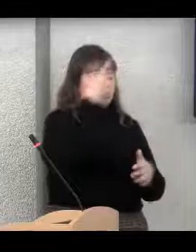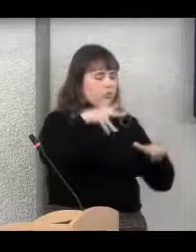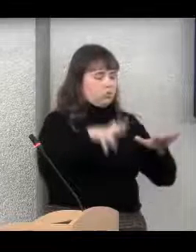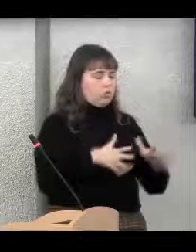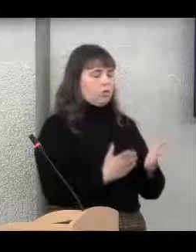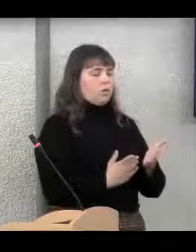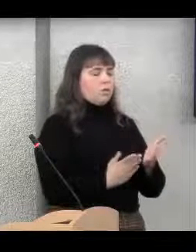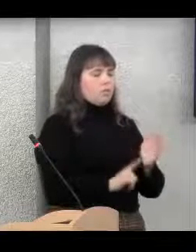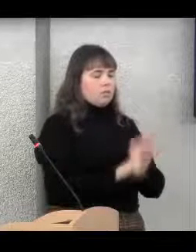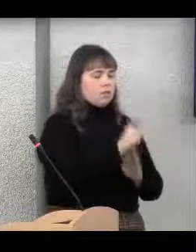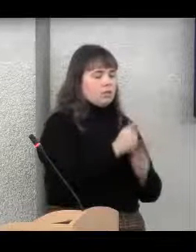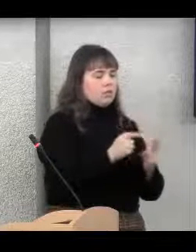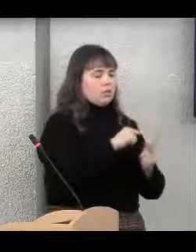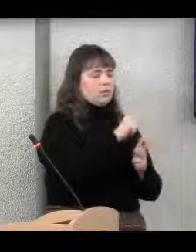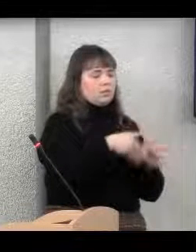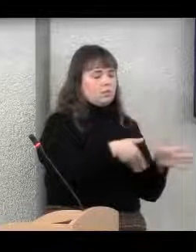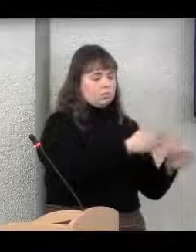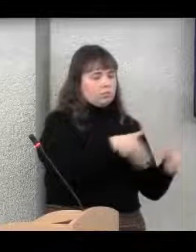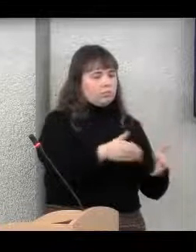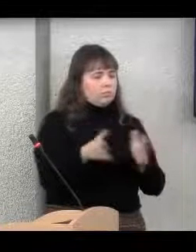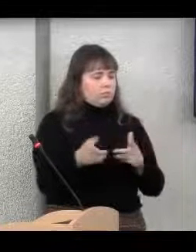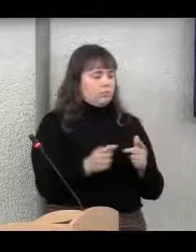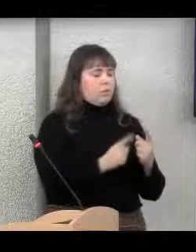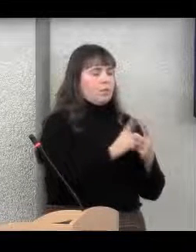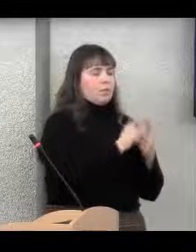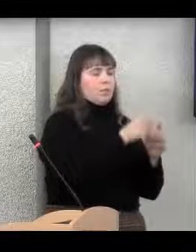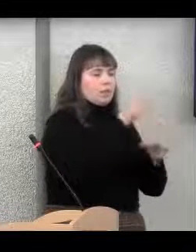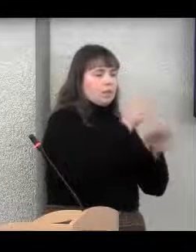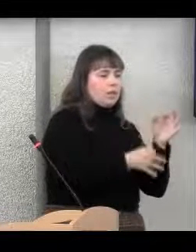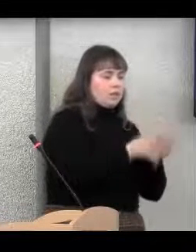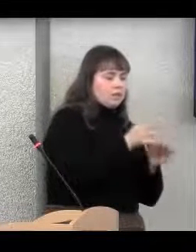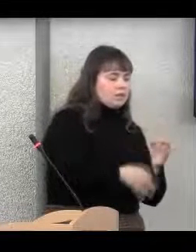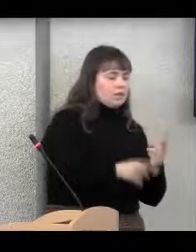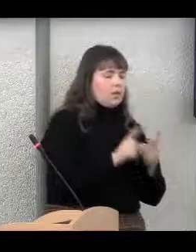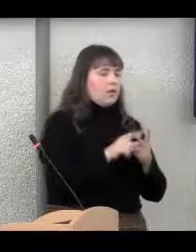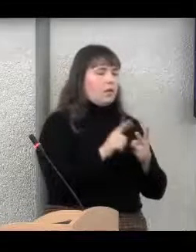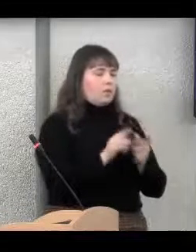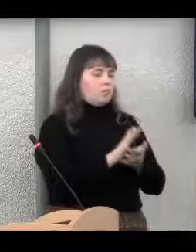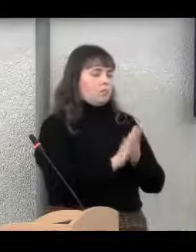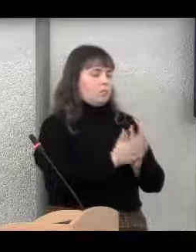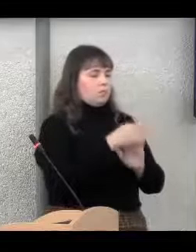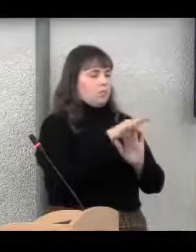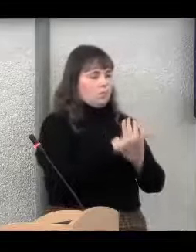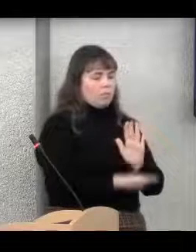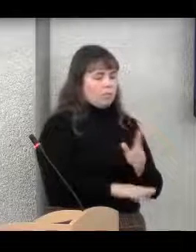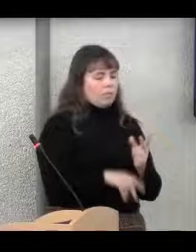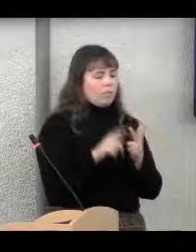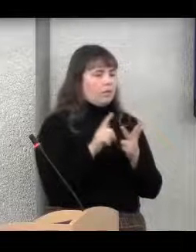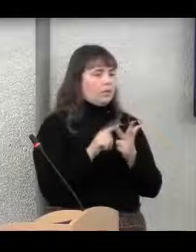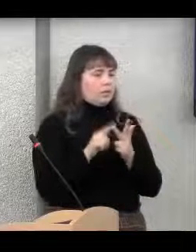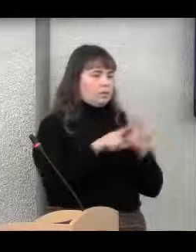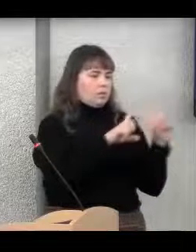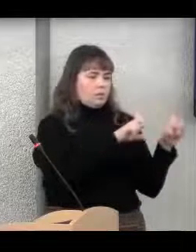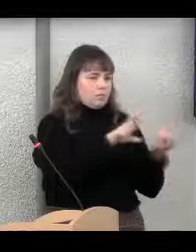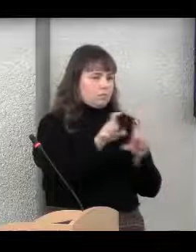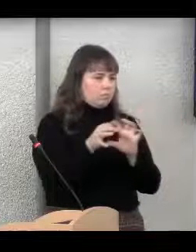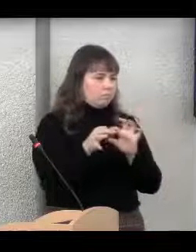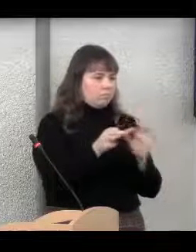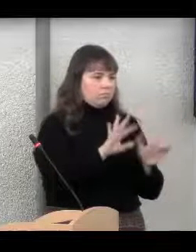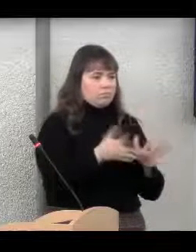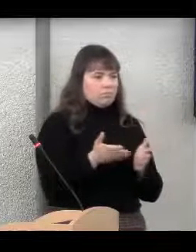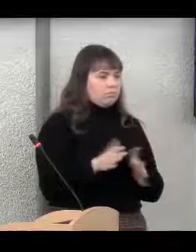pirmoji kryptis yra teisiniai procesai, antroji pasirengimo reglamentavimui ir trečioji tarp instituciniai procesai. Taip pat